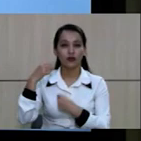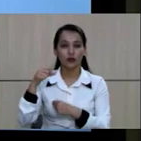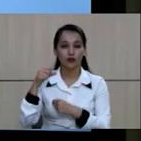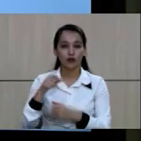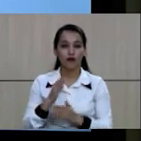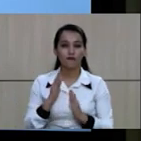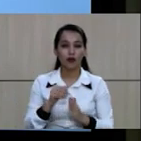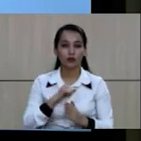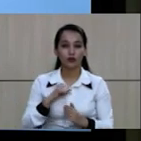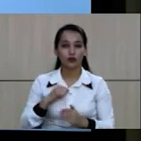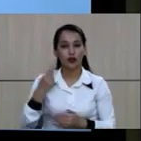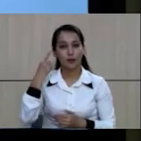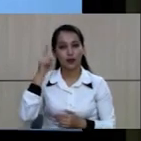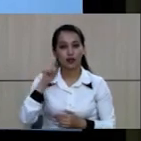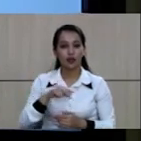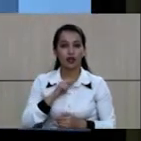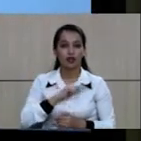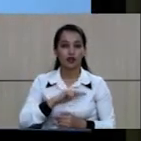bilan shug'ullanishi uqtiriladi.